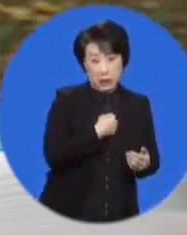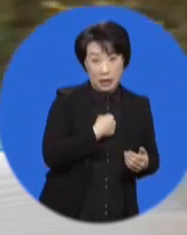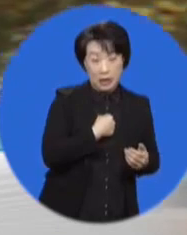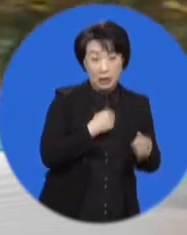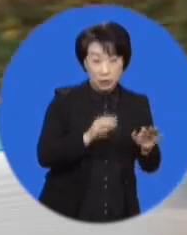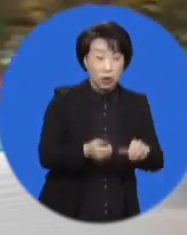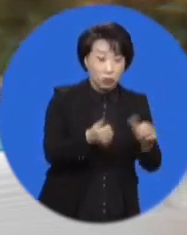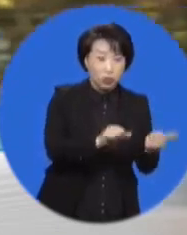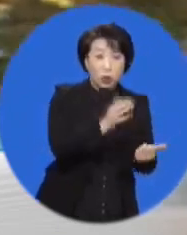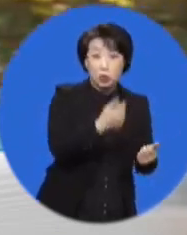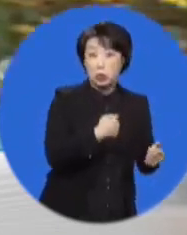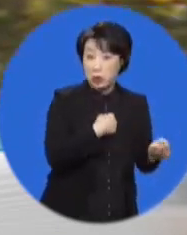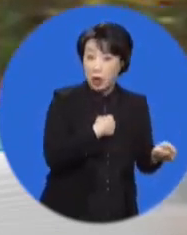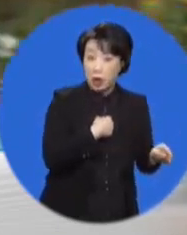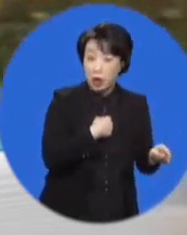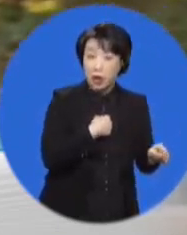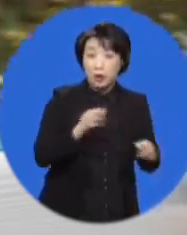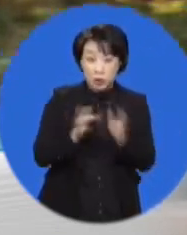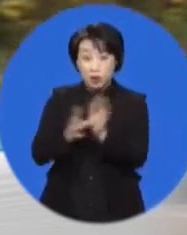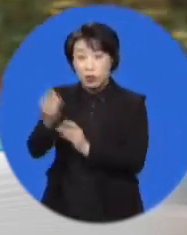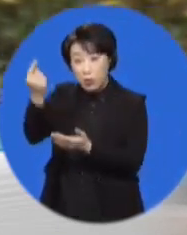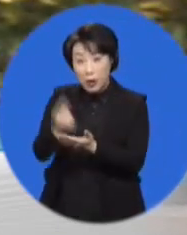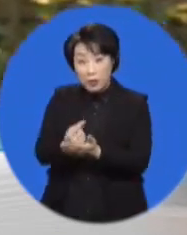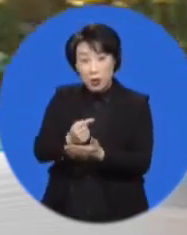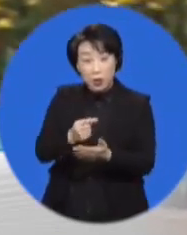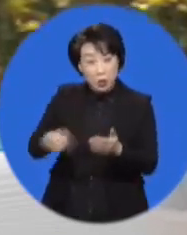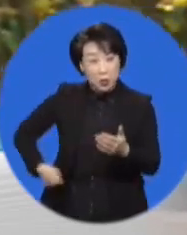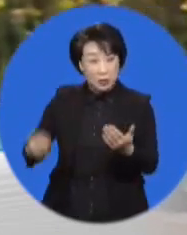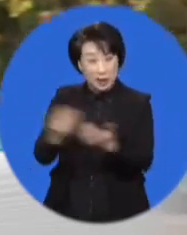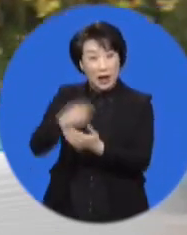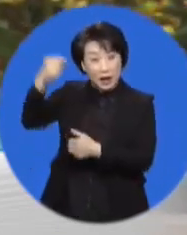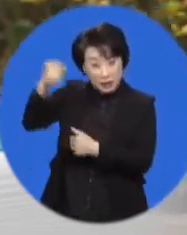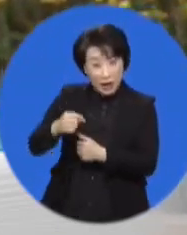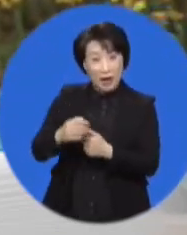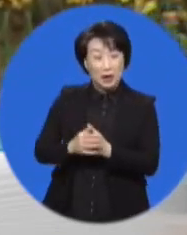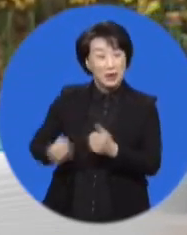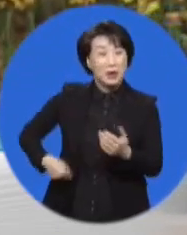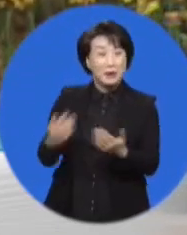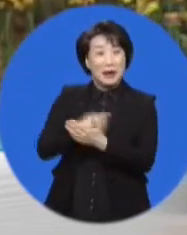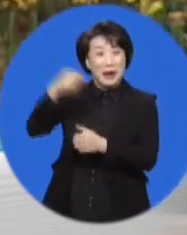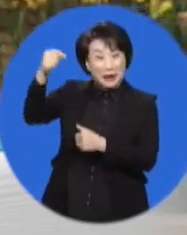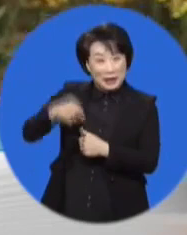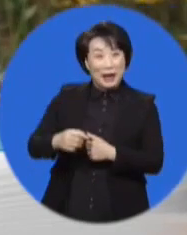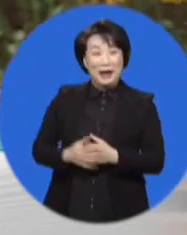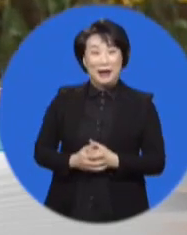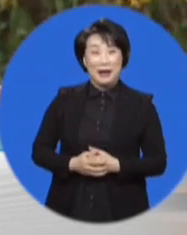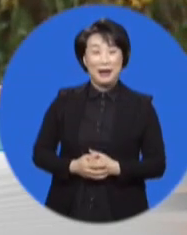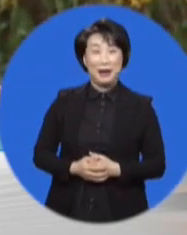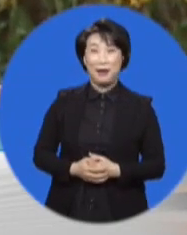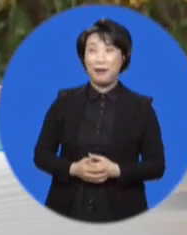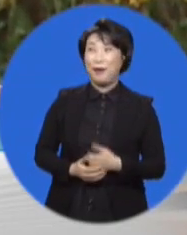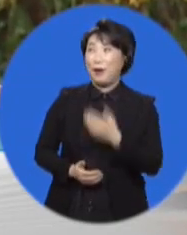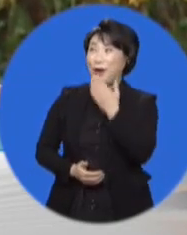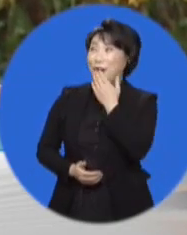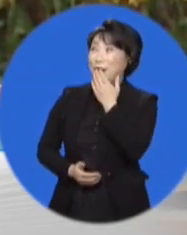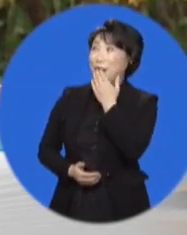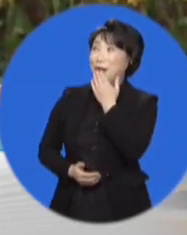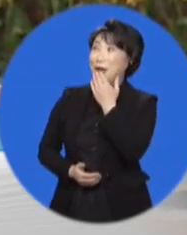이미 죽게 되었는데 예수님이 회개하라. 응? 회개하라. 아이고